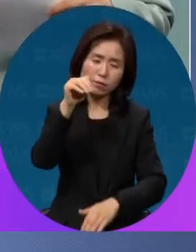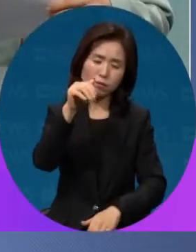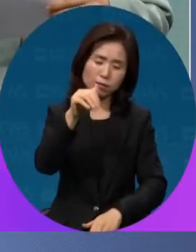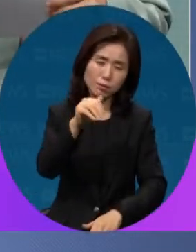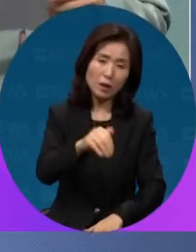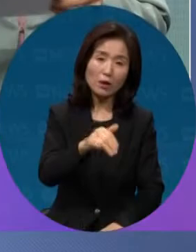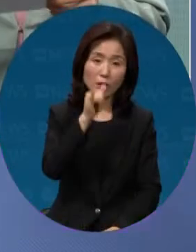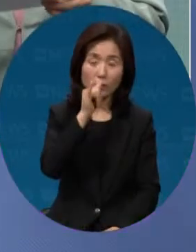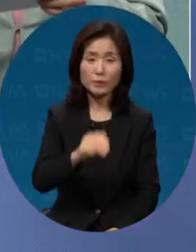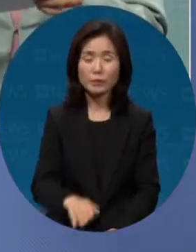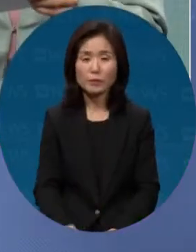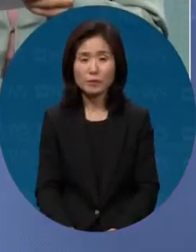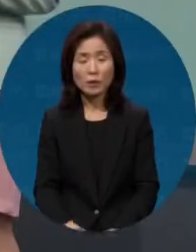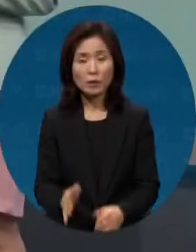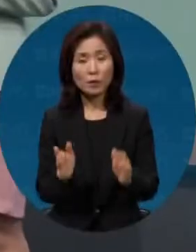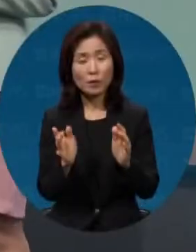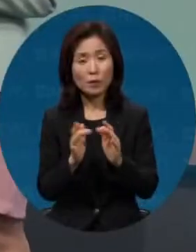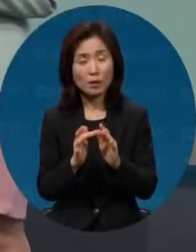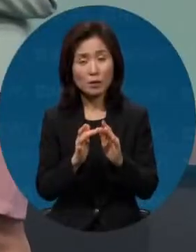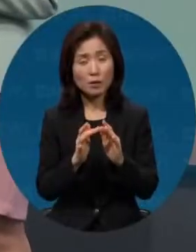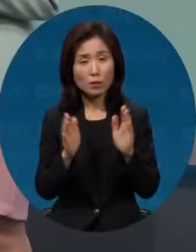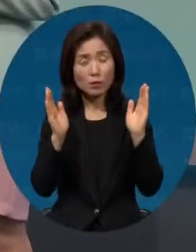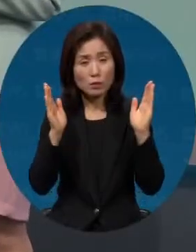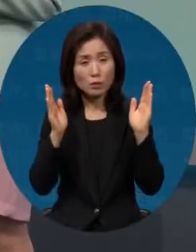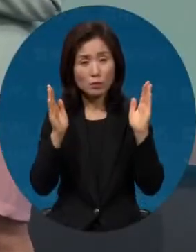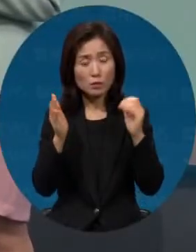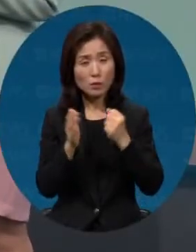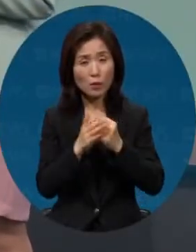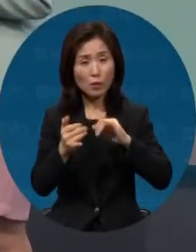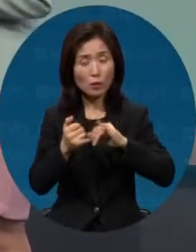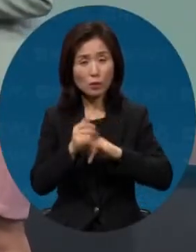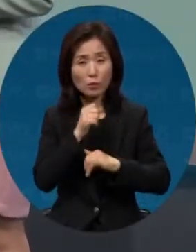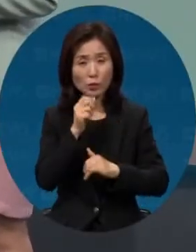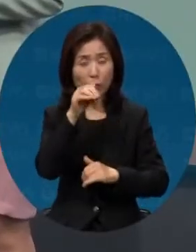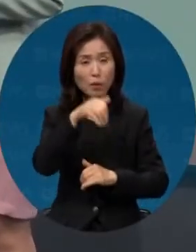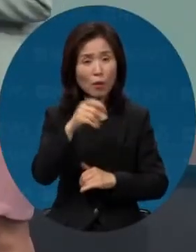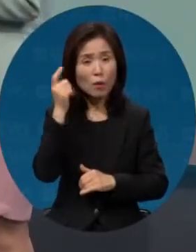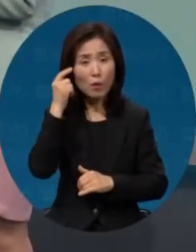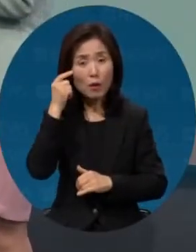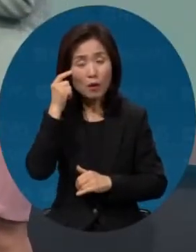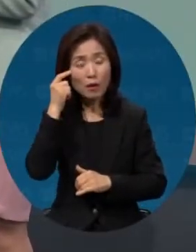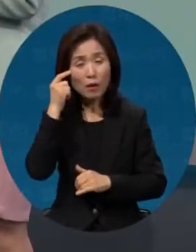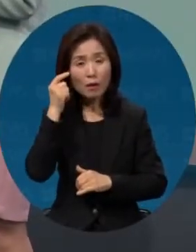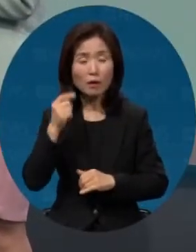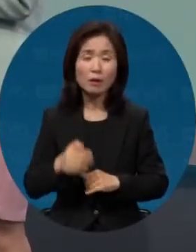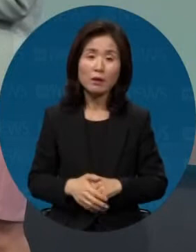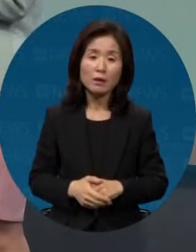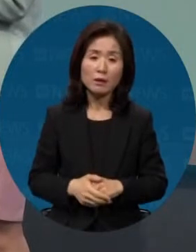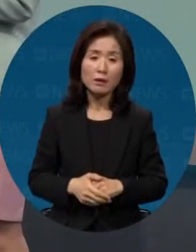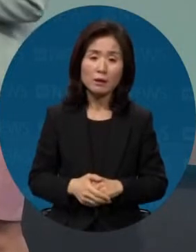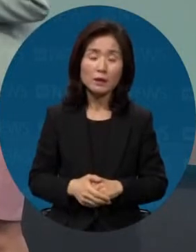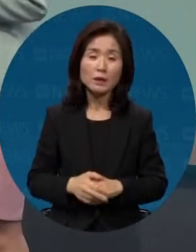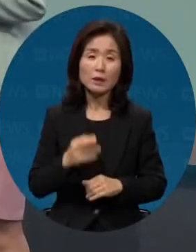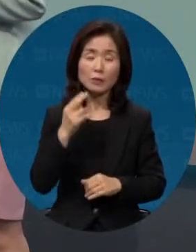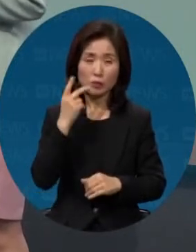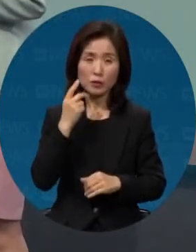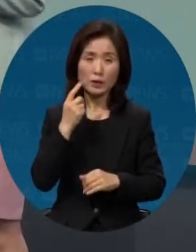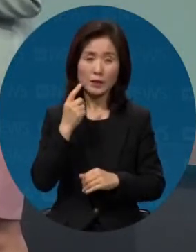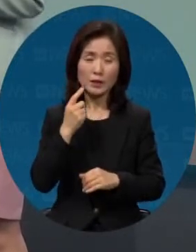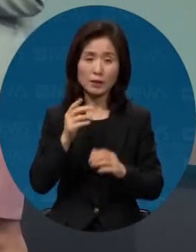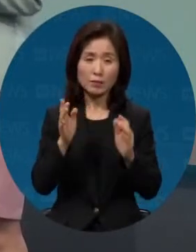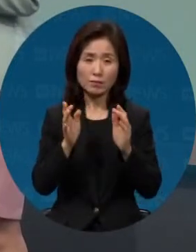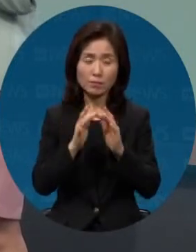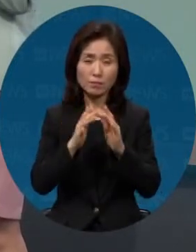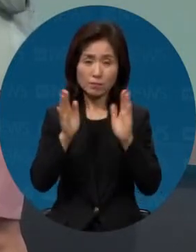나타나고 있습니다 온라인 을 한다고 성적이 반드시 떨어진거 아닐텐데 성적 이렇게 웨 떨어지고 있는 겁니까 네 지난해 미국 내 풀템 원격 학계